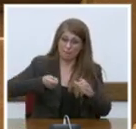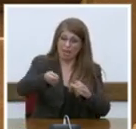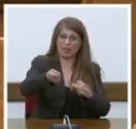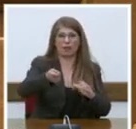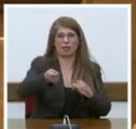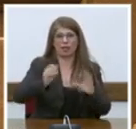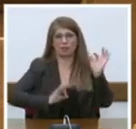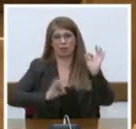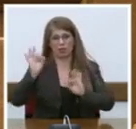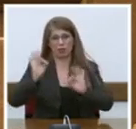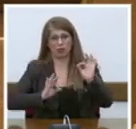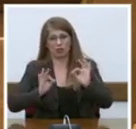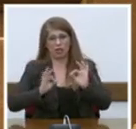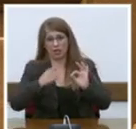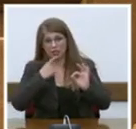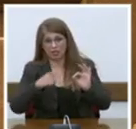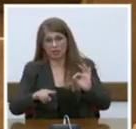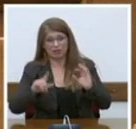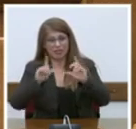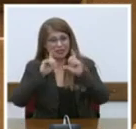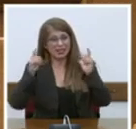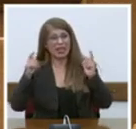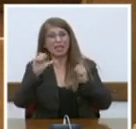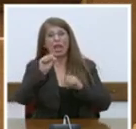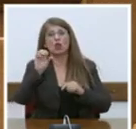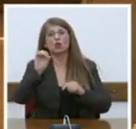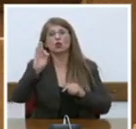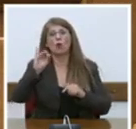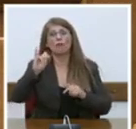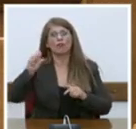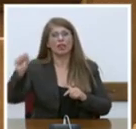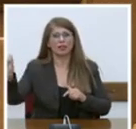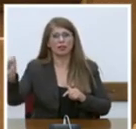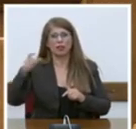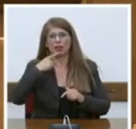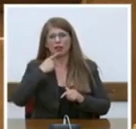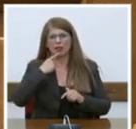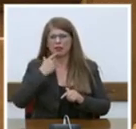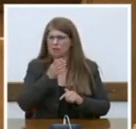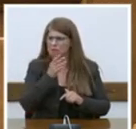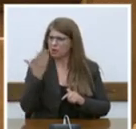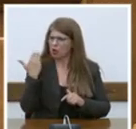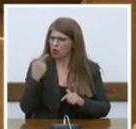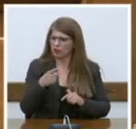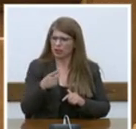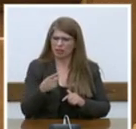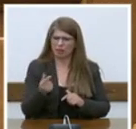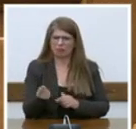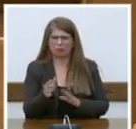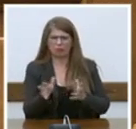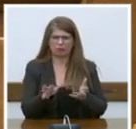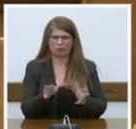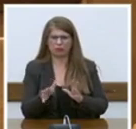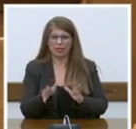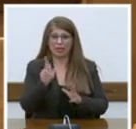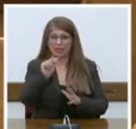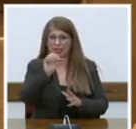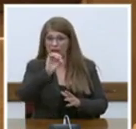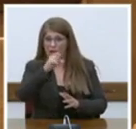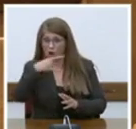μας, η Ήβρη στην Αγιά Σοφιά και πλέον πρόσφατα τα μισόλογα από πολλούς πολιτικούς για την ΑΟΣ της πατρίδας